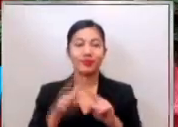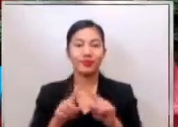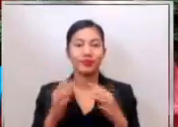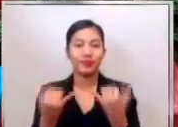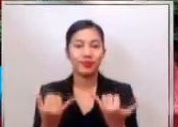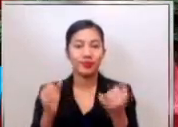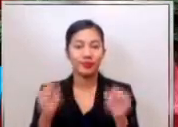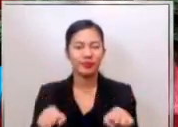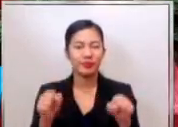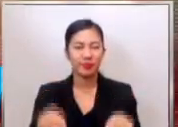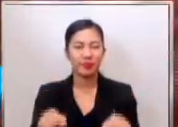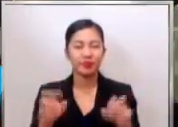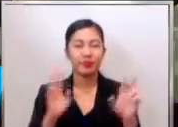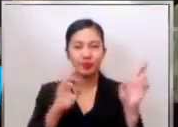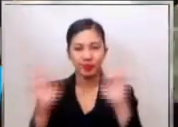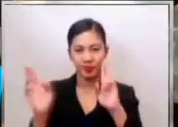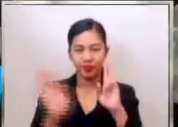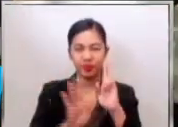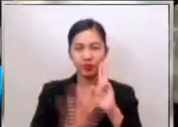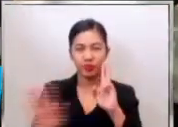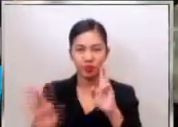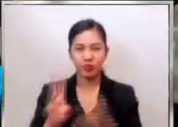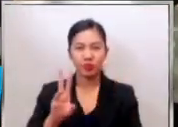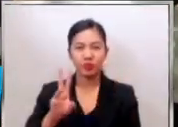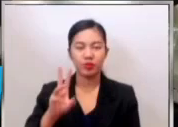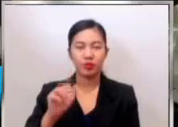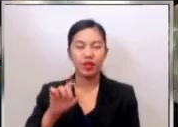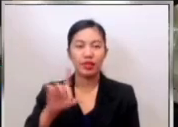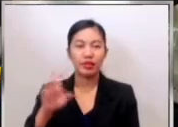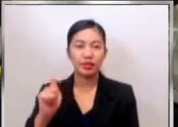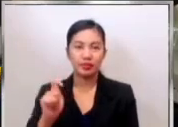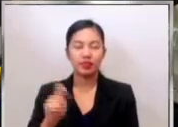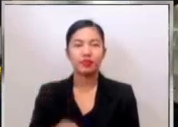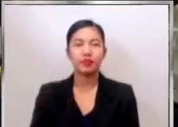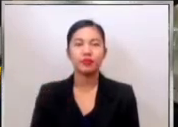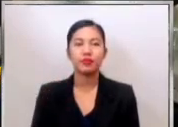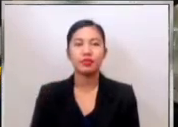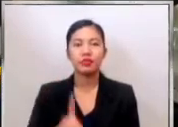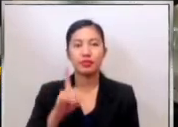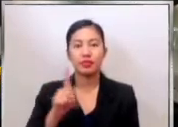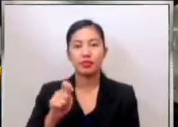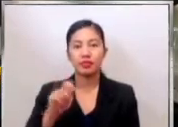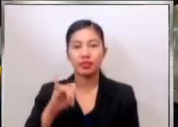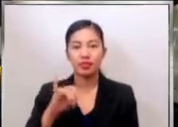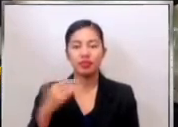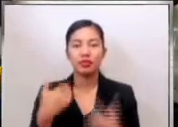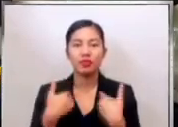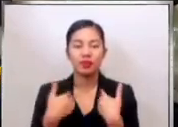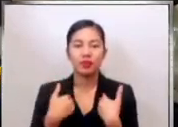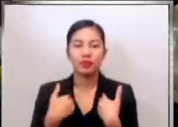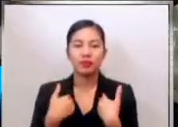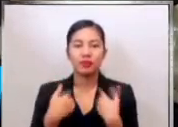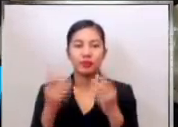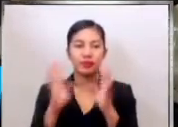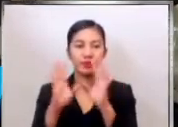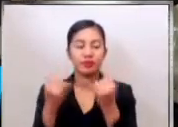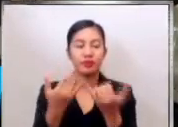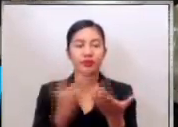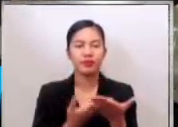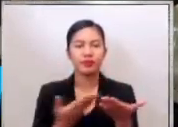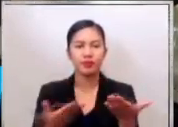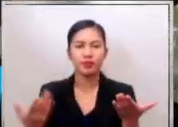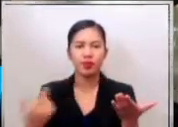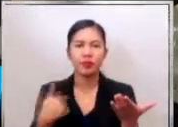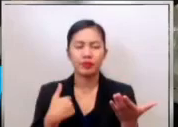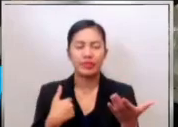ihanda ang inyong mga bulsa. Ayon sa Department of Trade and Industry, may mga manufacturers ng Noche Buena items ang humihirit ng